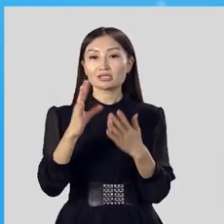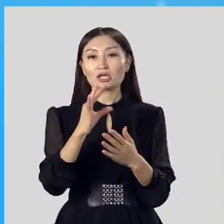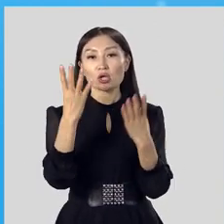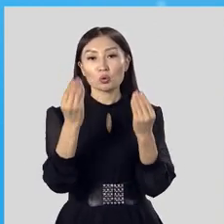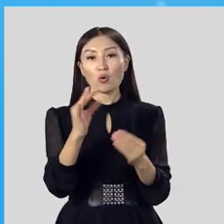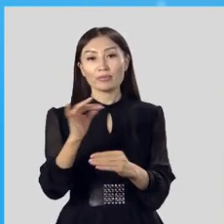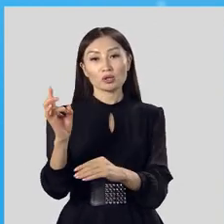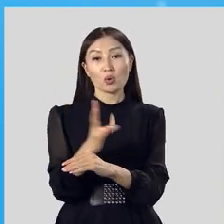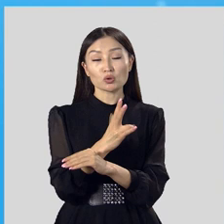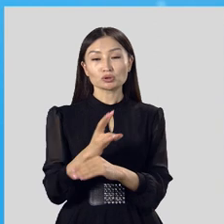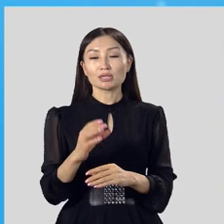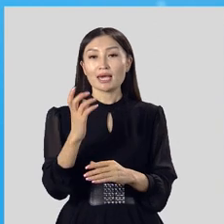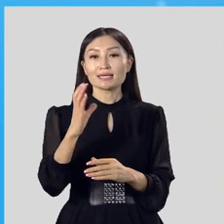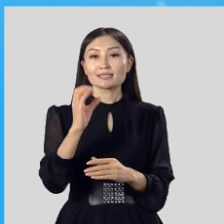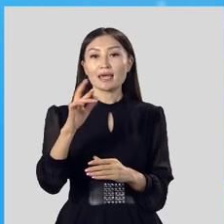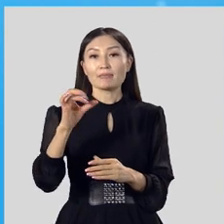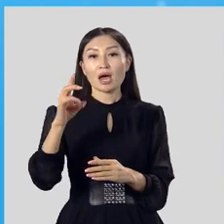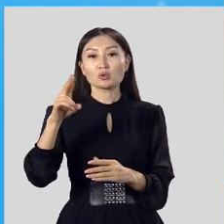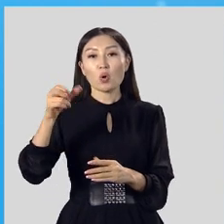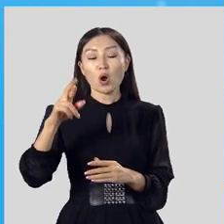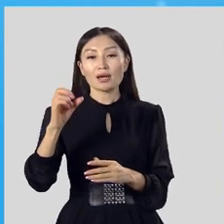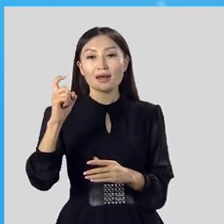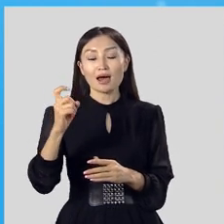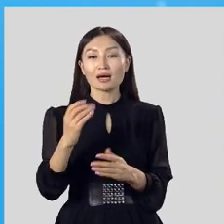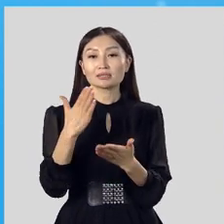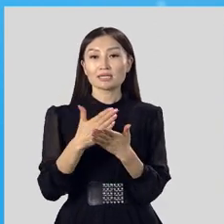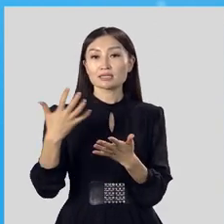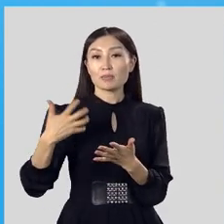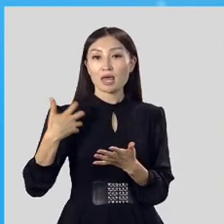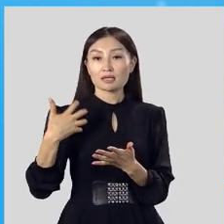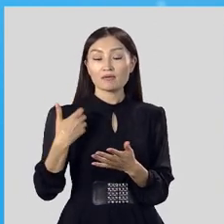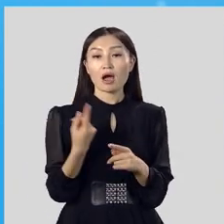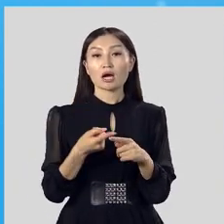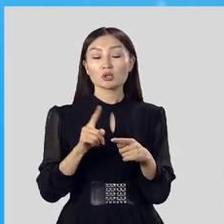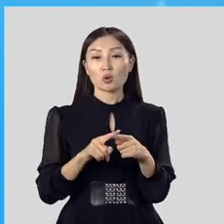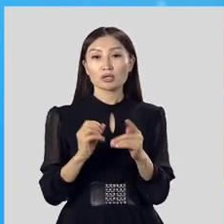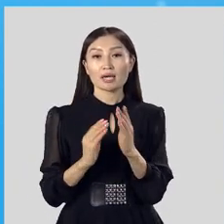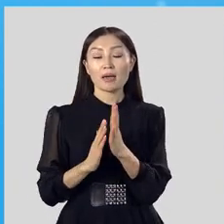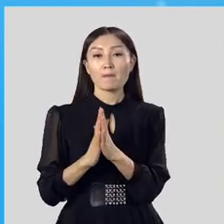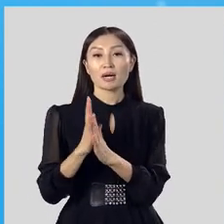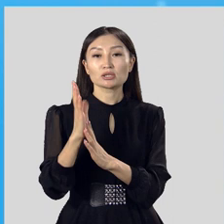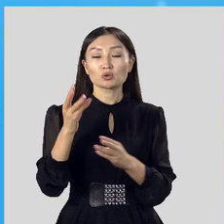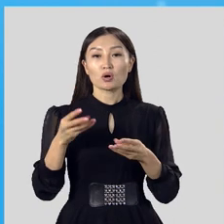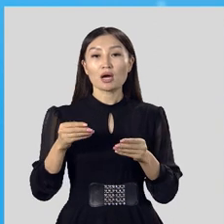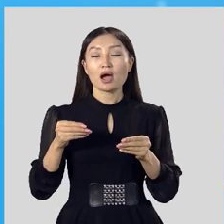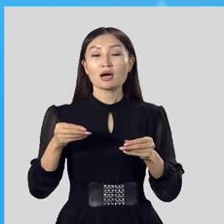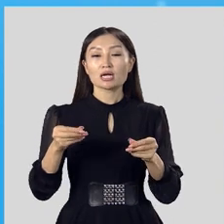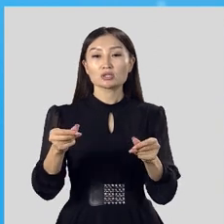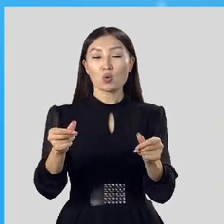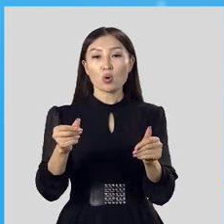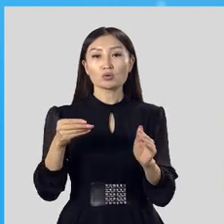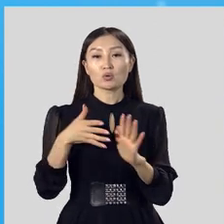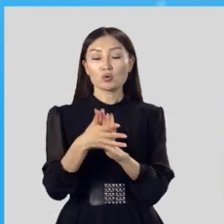ночью. В семядолях содержатся питательные вещества, которые проросток расходует во время